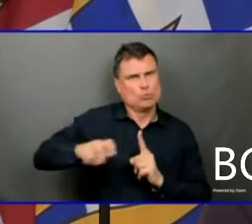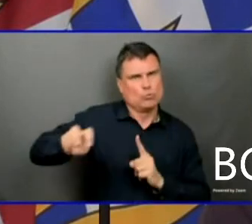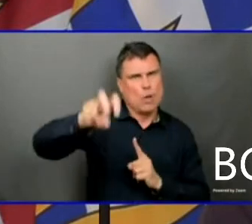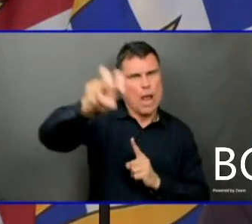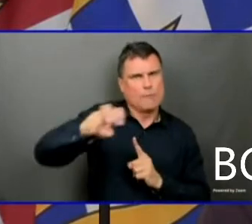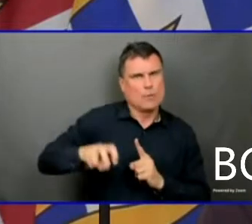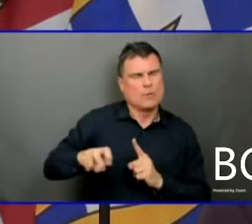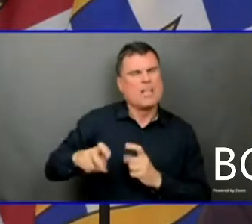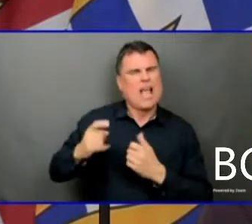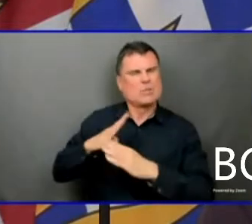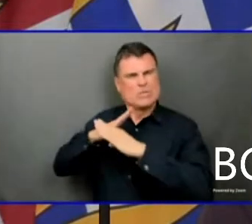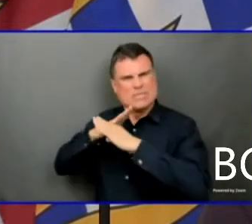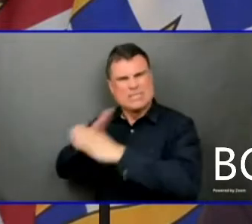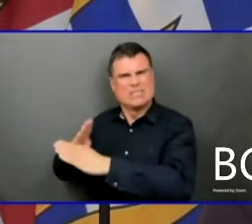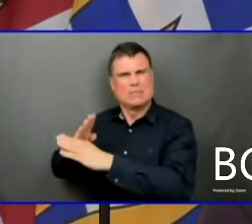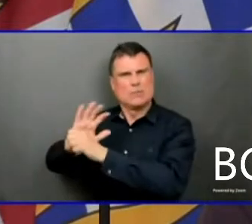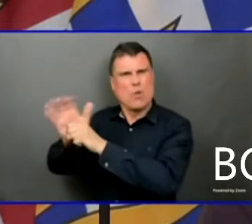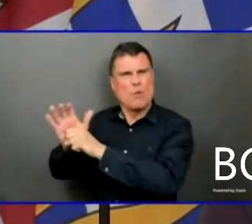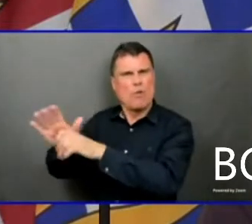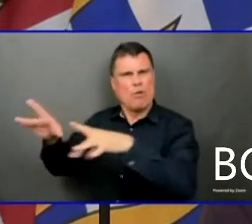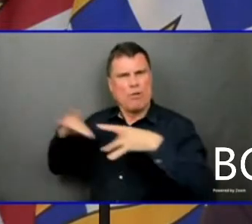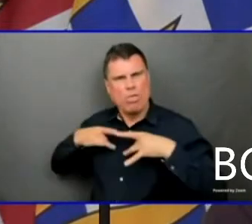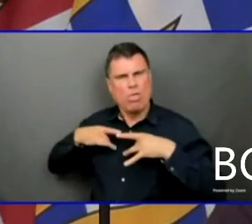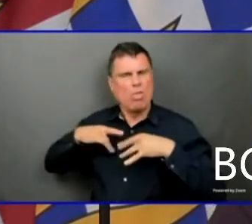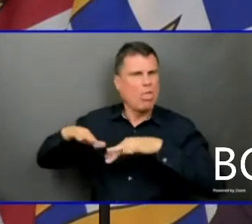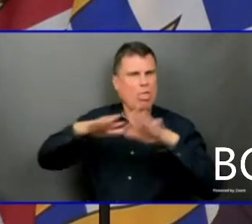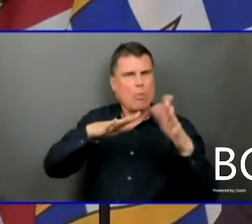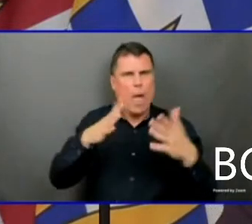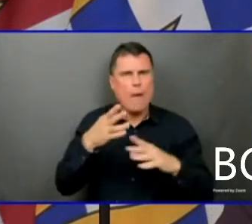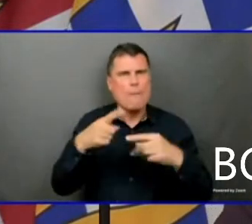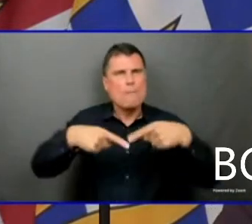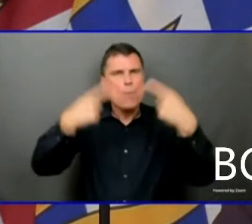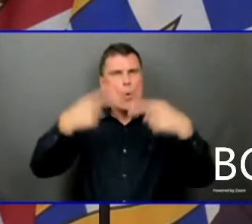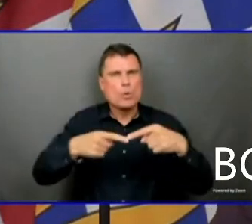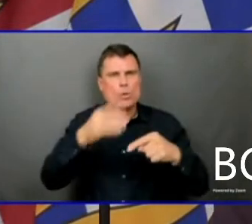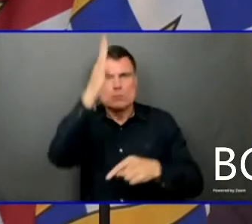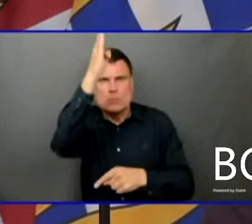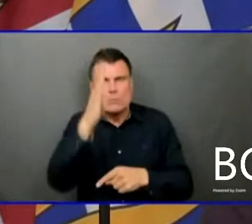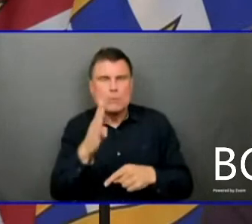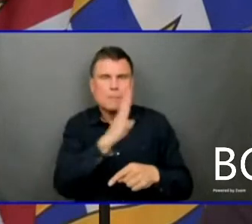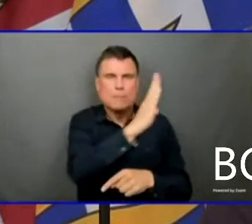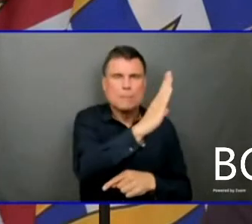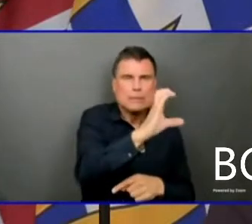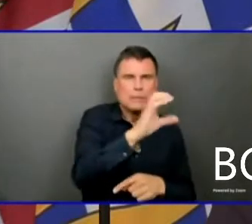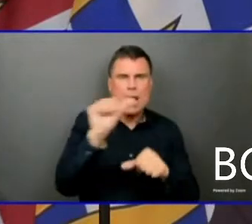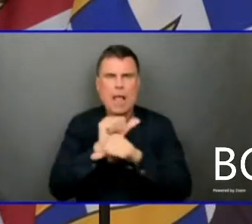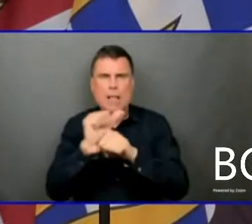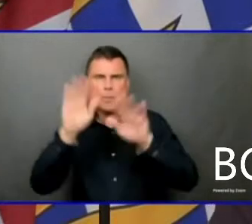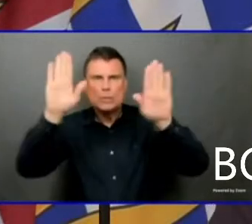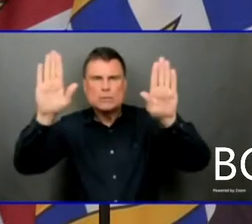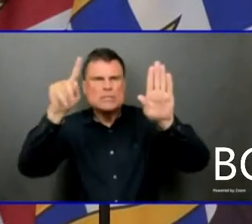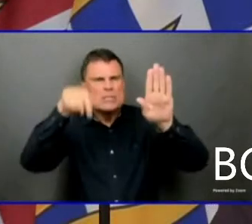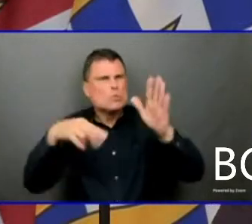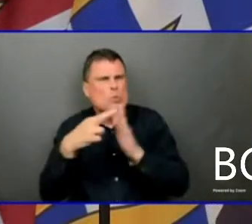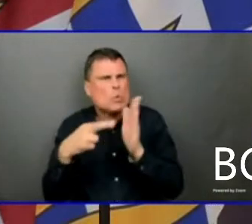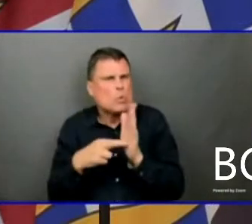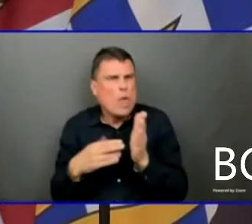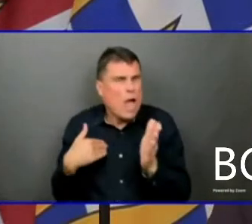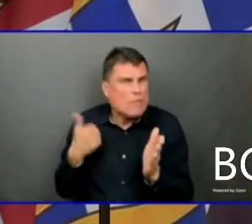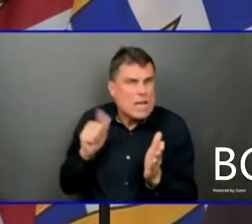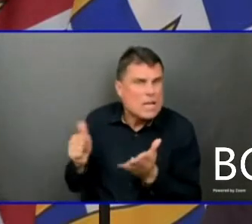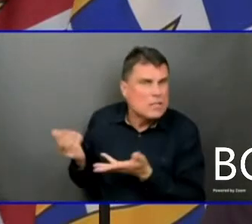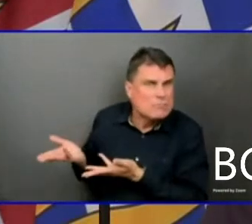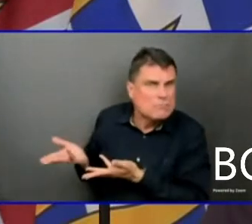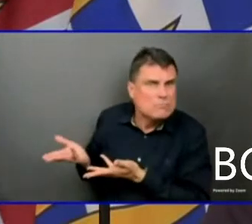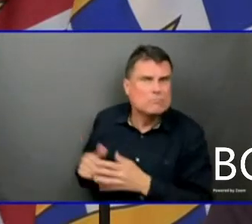的感染数字，那么你们这个来回之间2个省之间的禁令如何加强？